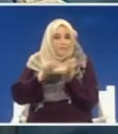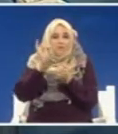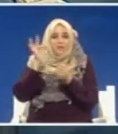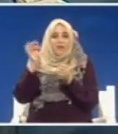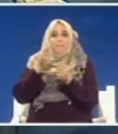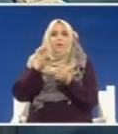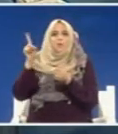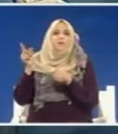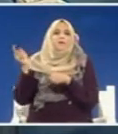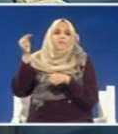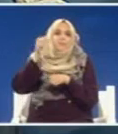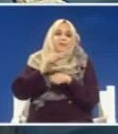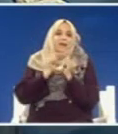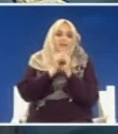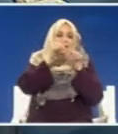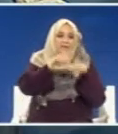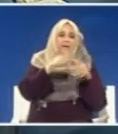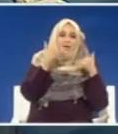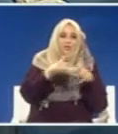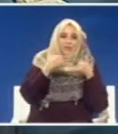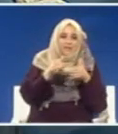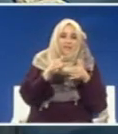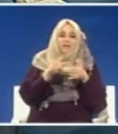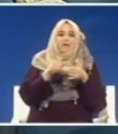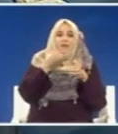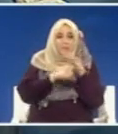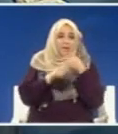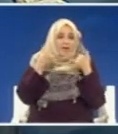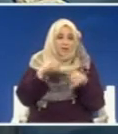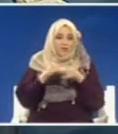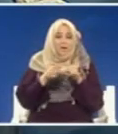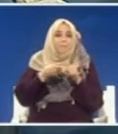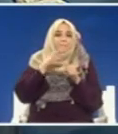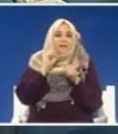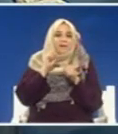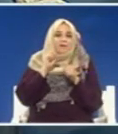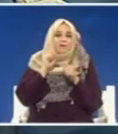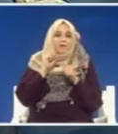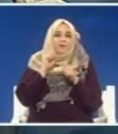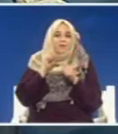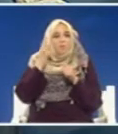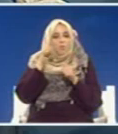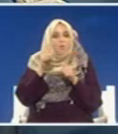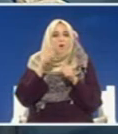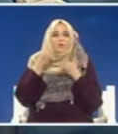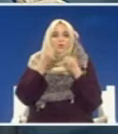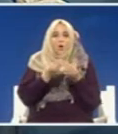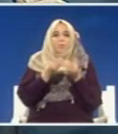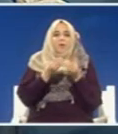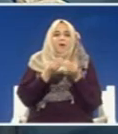وبنتي عطاوها الجنسية. ايوا. ولكن الطلق ديالي راه يعذبني فضيلة